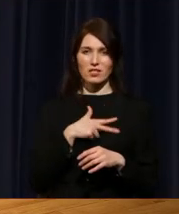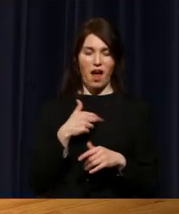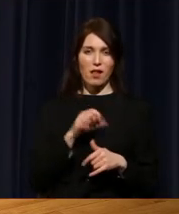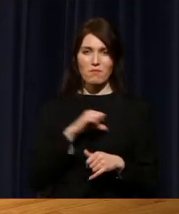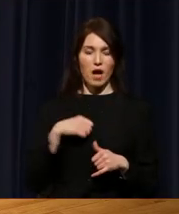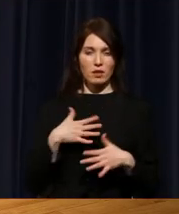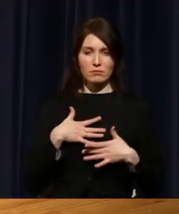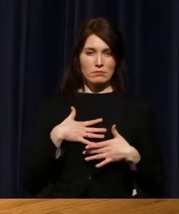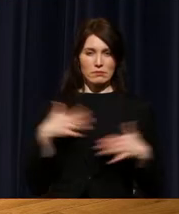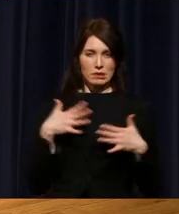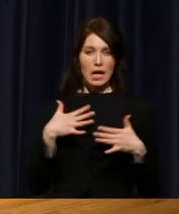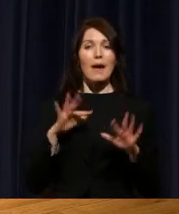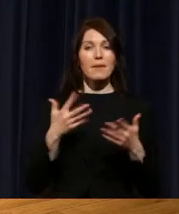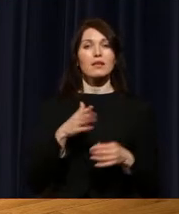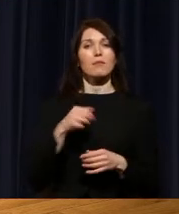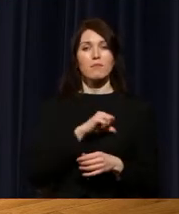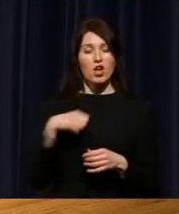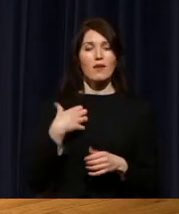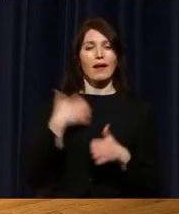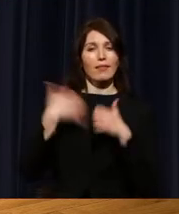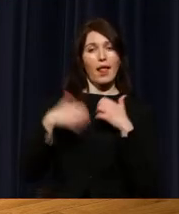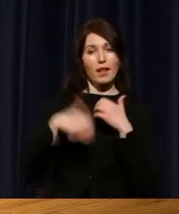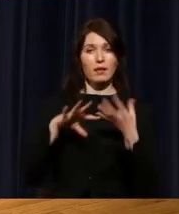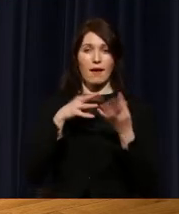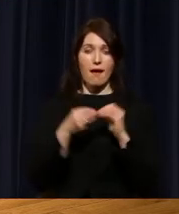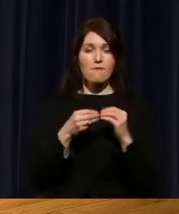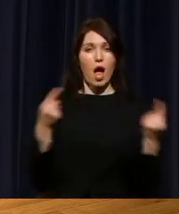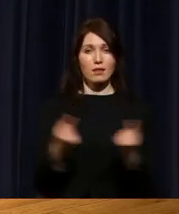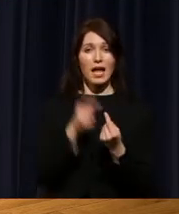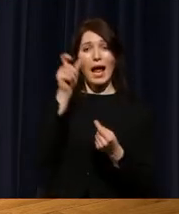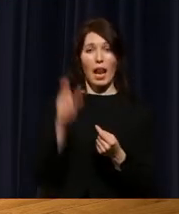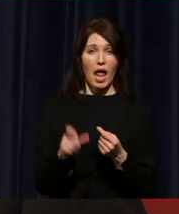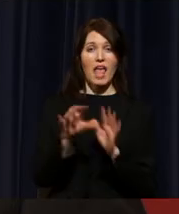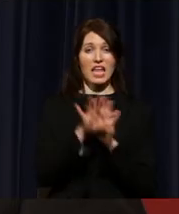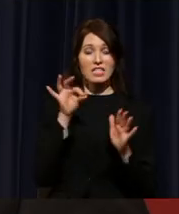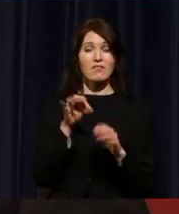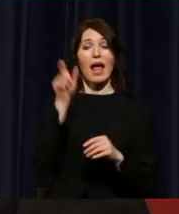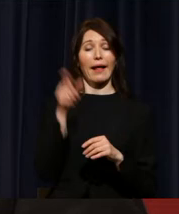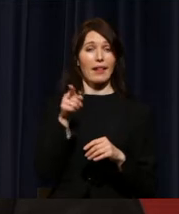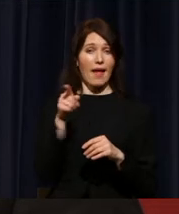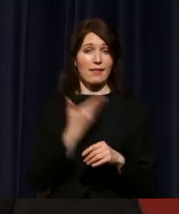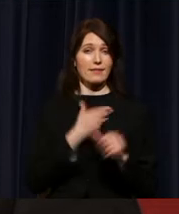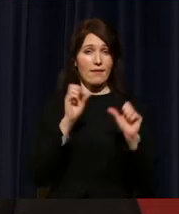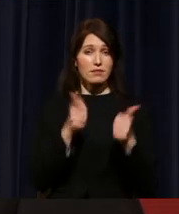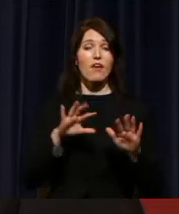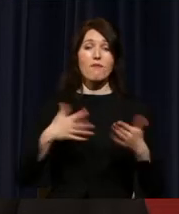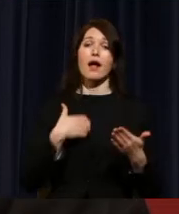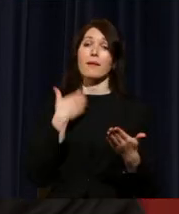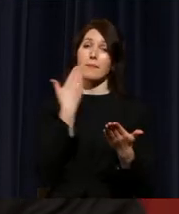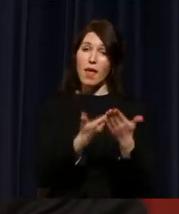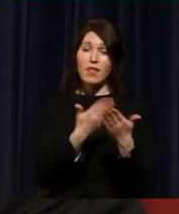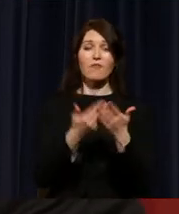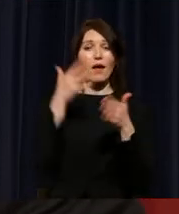nepieņemams. Mums ir jāievēro neutralitāte attiecībā pret klientu izvēlēm, dzīvesveidu, bet jāpiedāvā šie